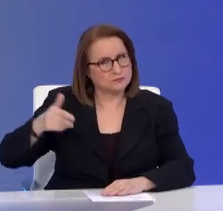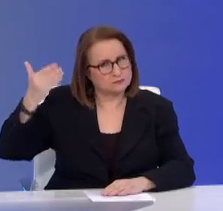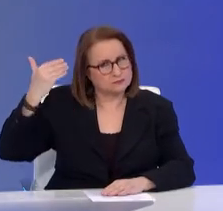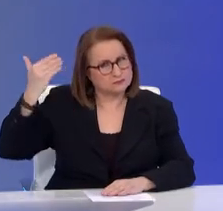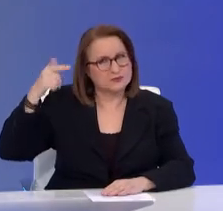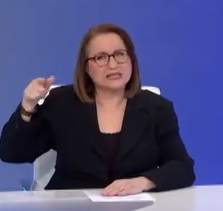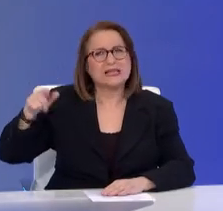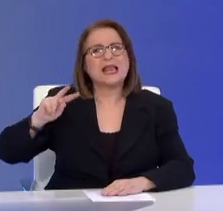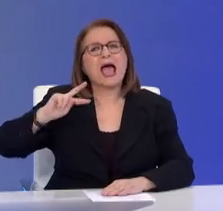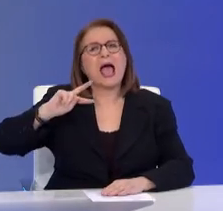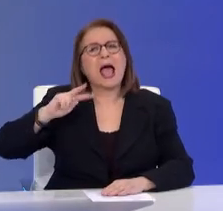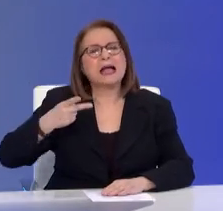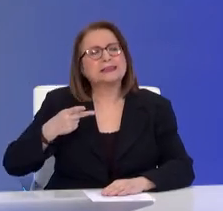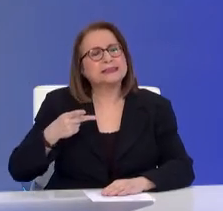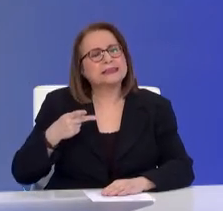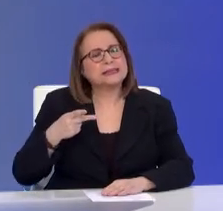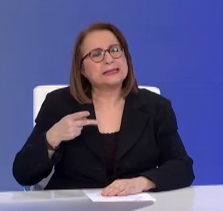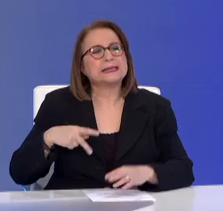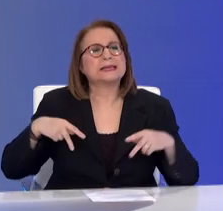αντικυβερνήτης της